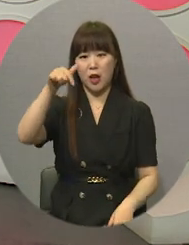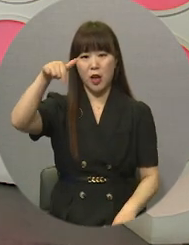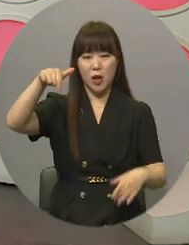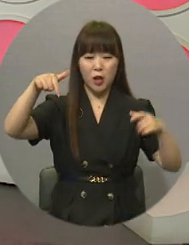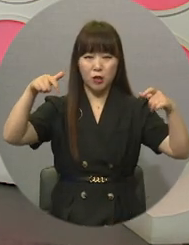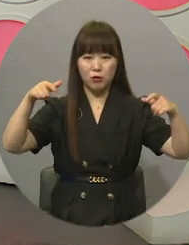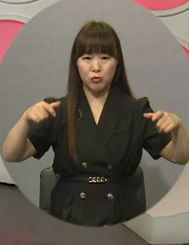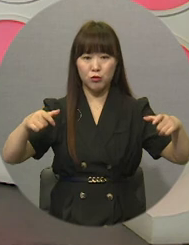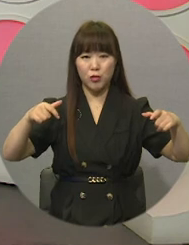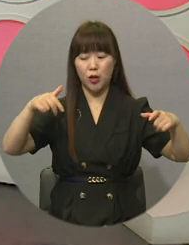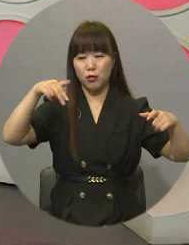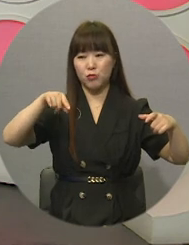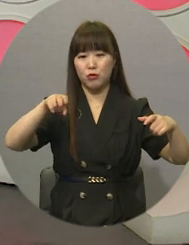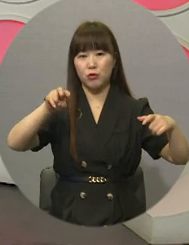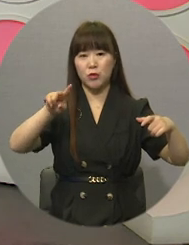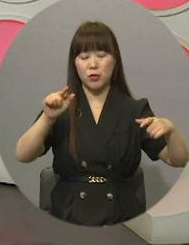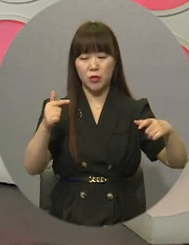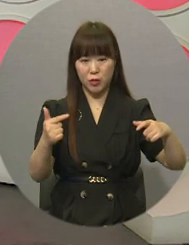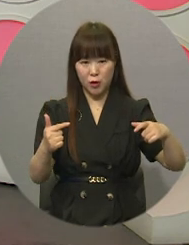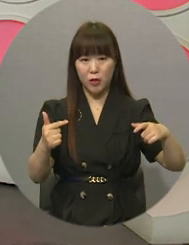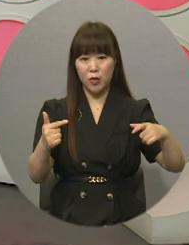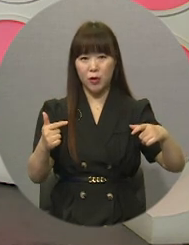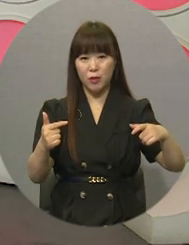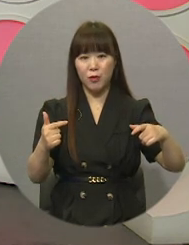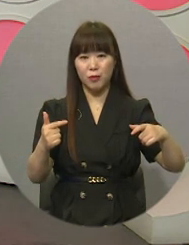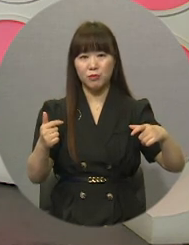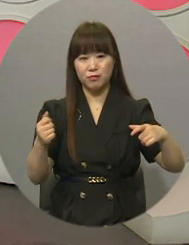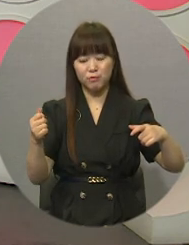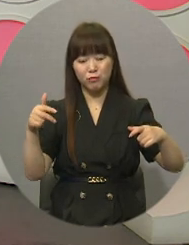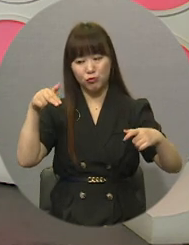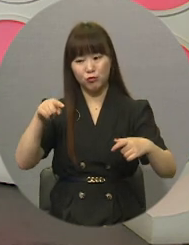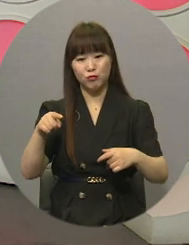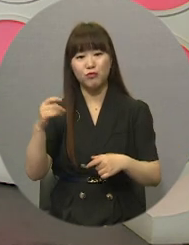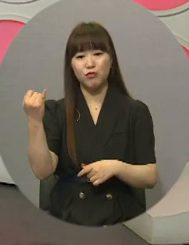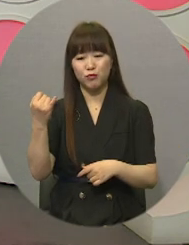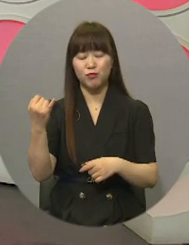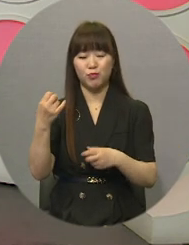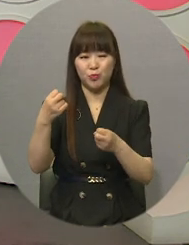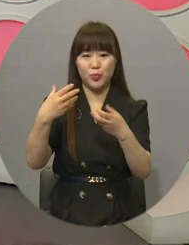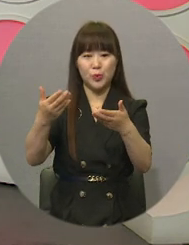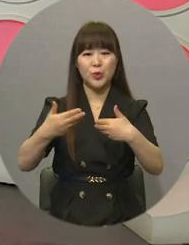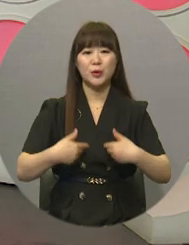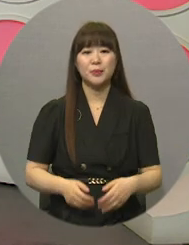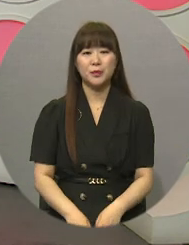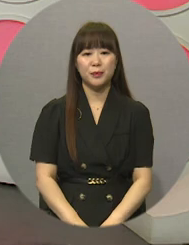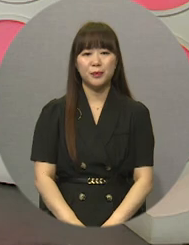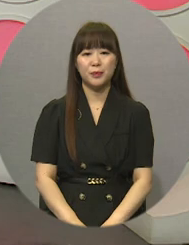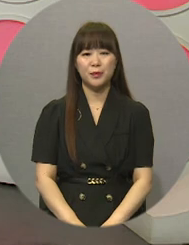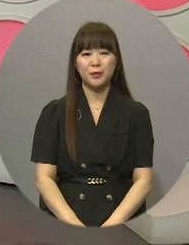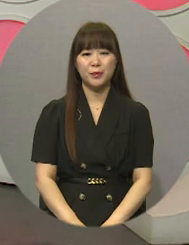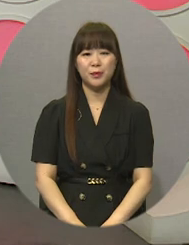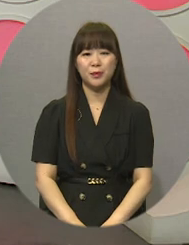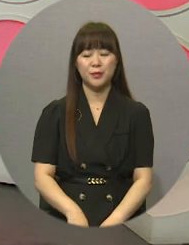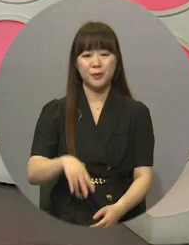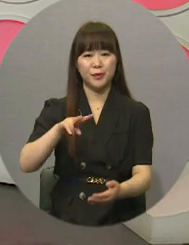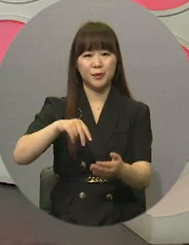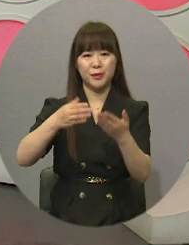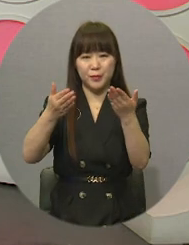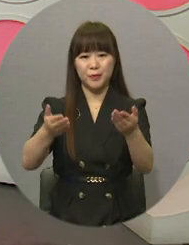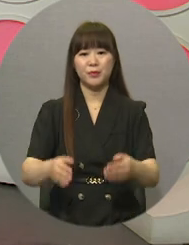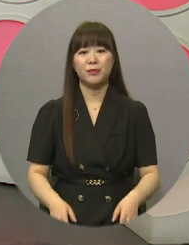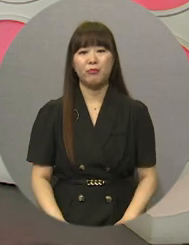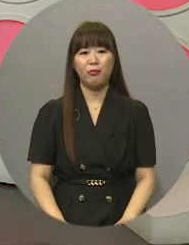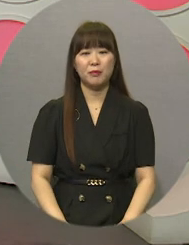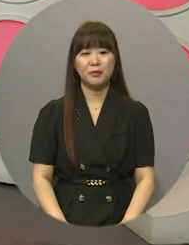우리 주연희님이 사연을 편지를 이렇게 보내주셨습니다. 직접 이렇게 보내주셨어요. 네네. 사연을 제가 좀 읽어보도록